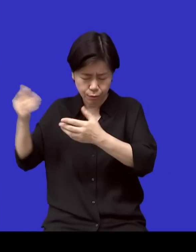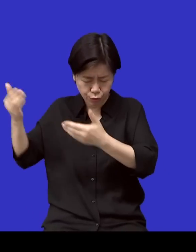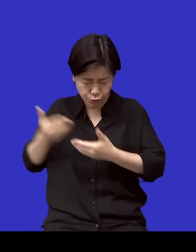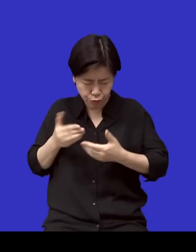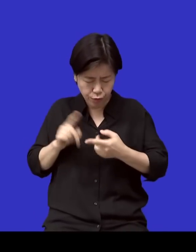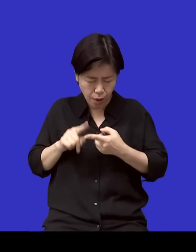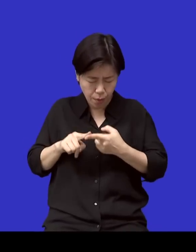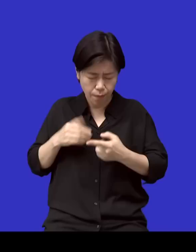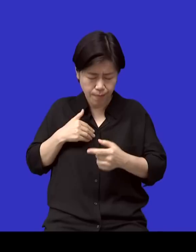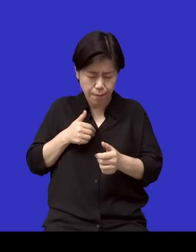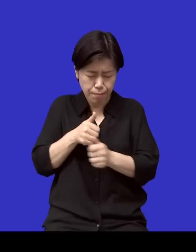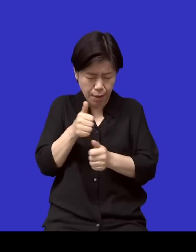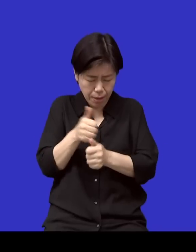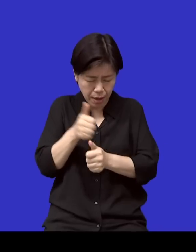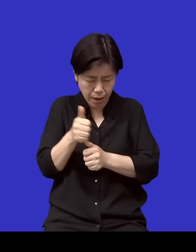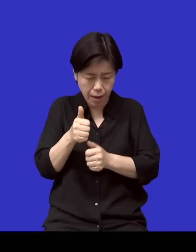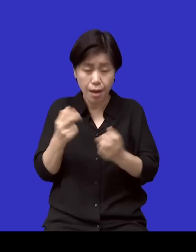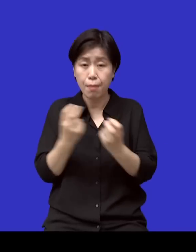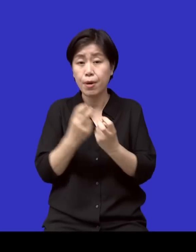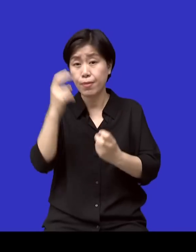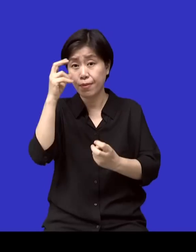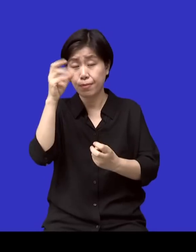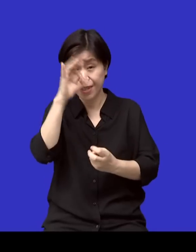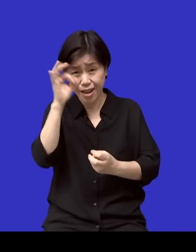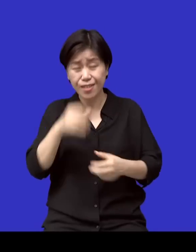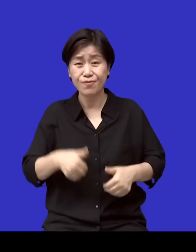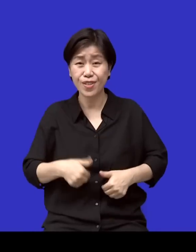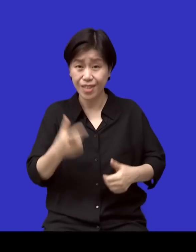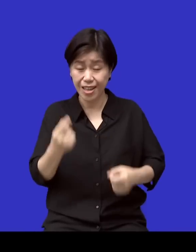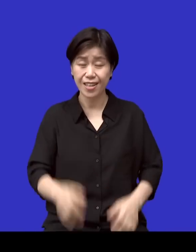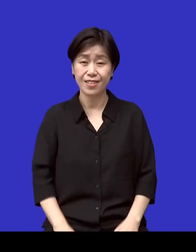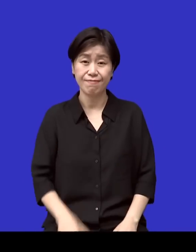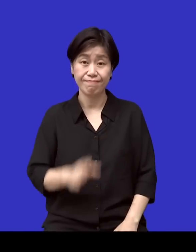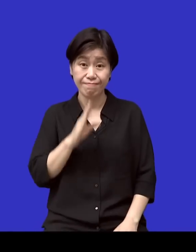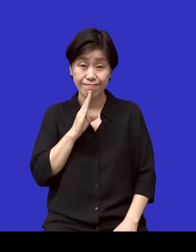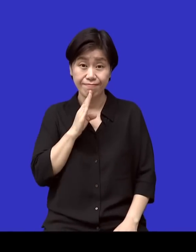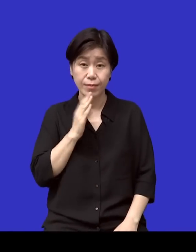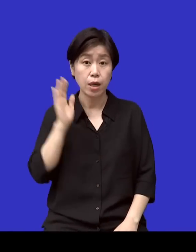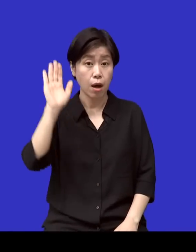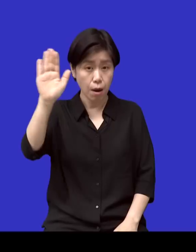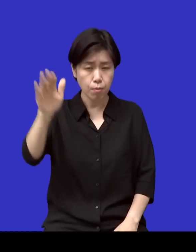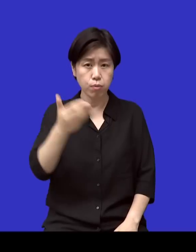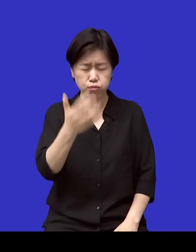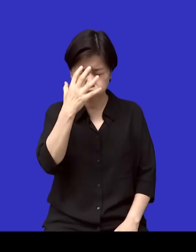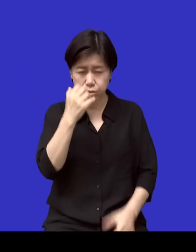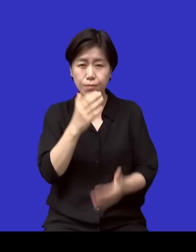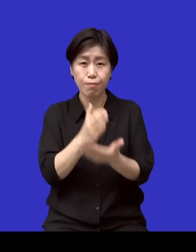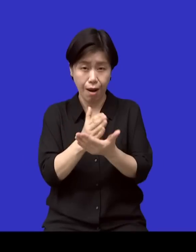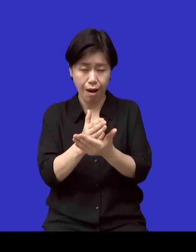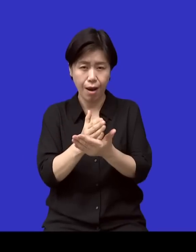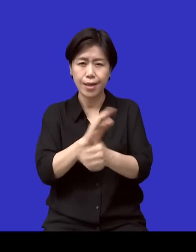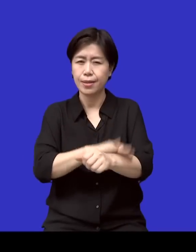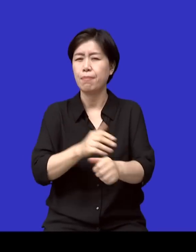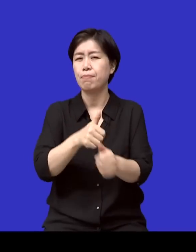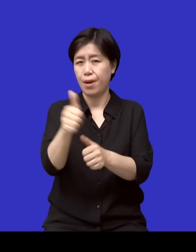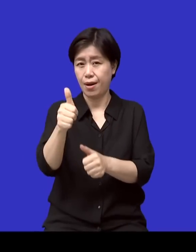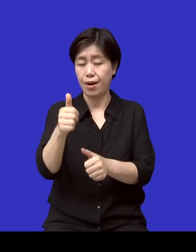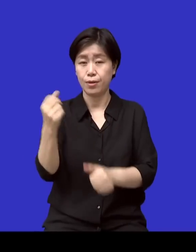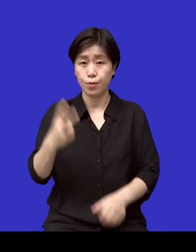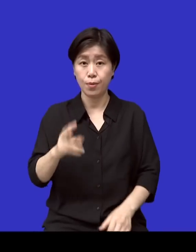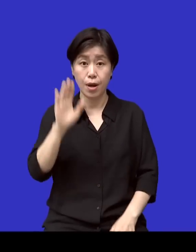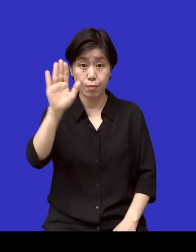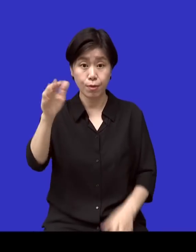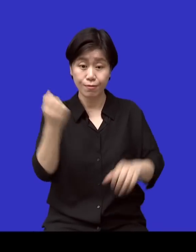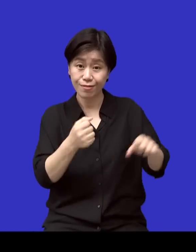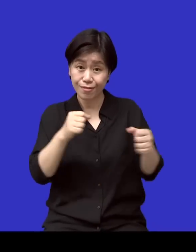이겨내는 수밖에 없다라는 생각을 갖게 했어요. 앞으로 김소희 선수도 말씀 묵상을 통해서 슬럼프도 이겨내시고 또 알파인 스키가 더 많은 사람들에게 인기 있는